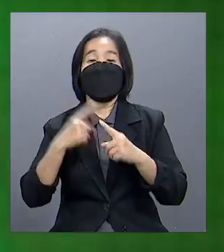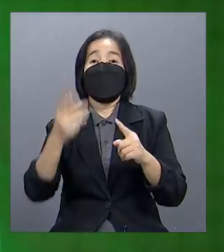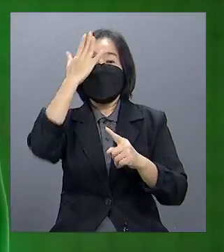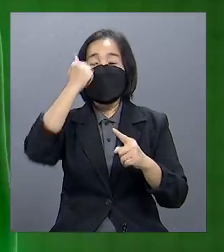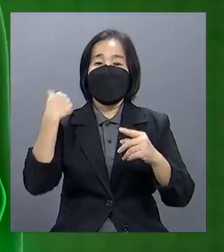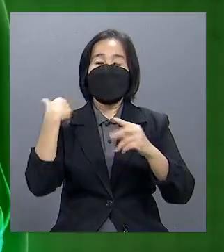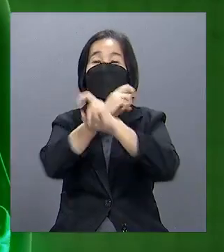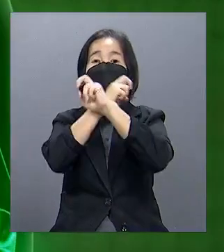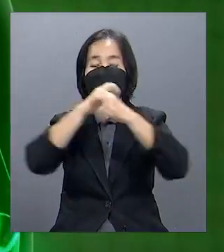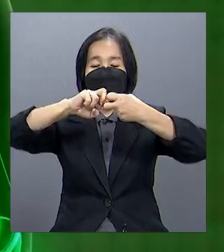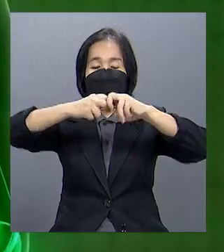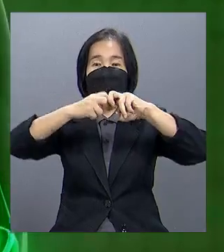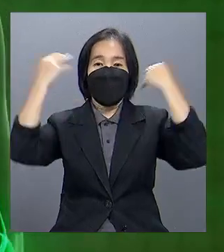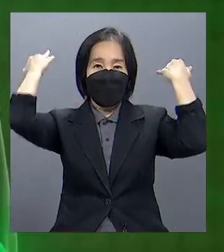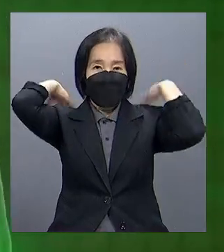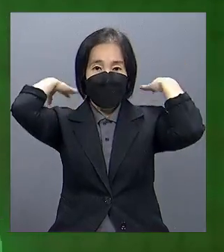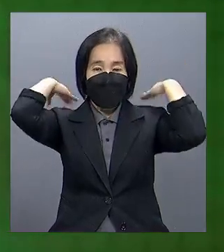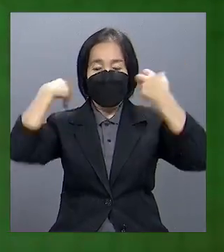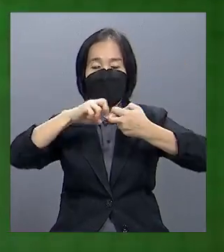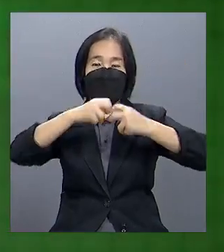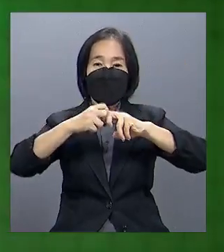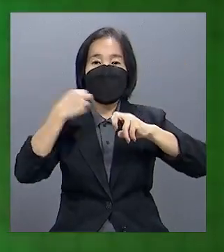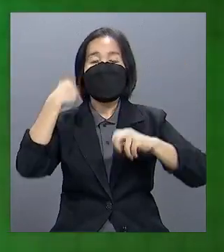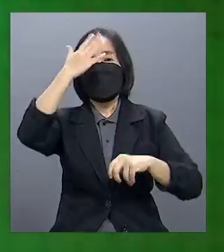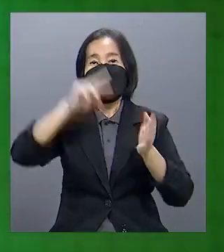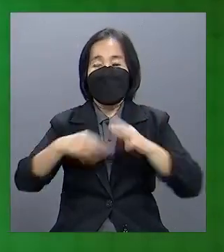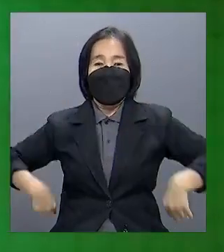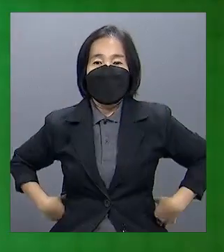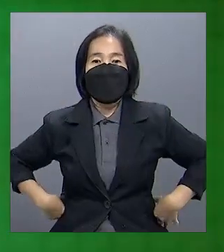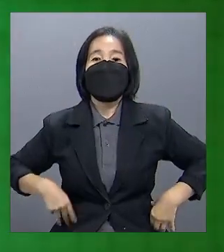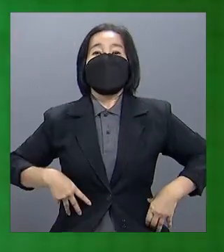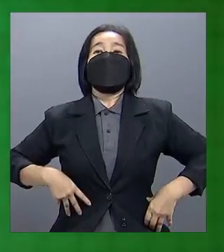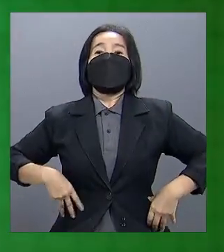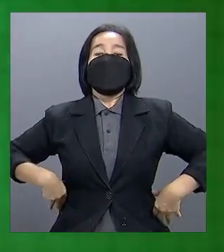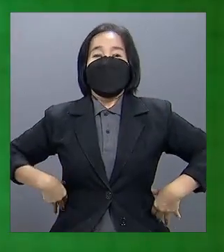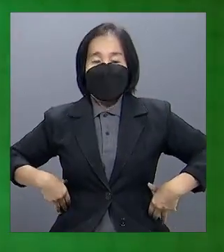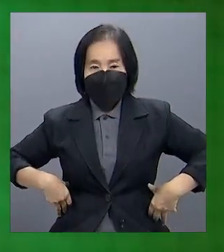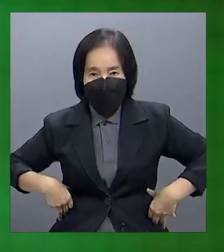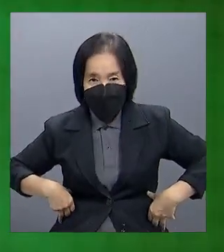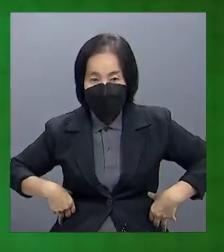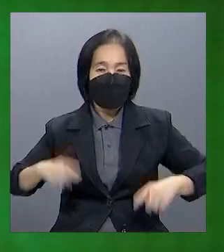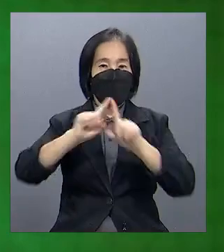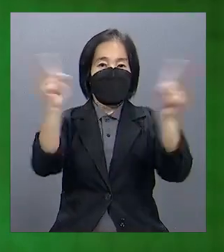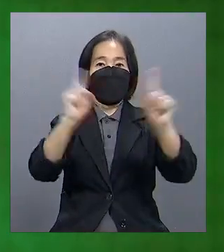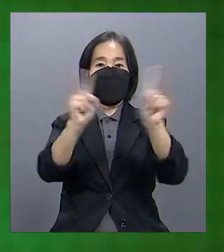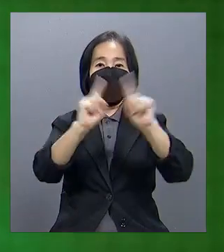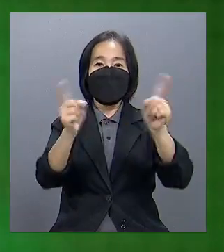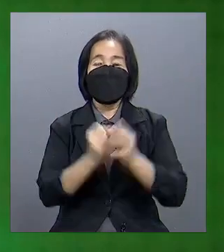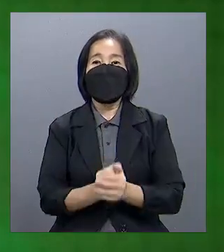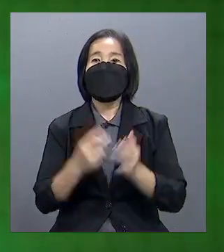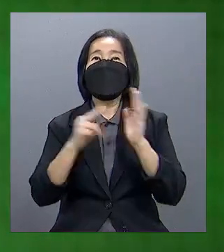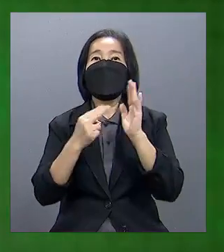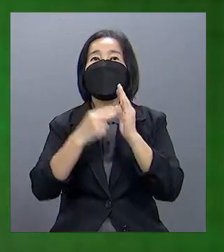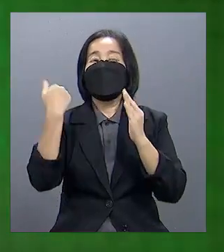แปลงไปด้วยเพราะว่าข้างที่คดกับข้างที่ยืดมันจะอยู่ในแนวที่ไม่เหมือนกันนะคะเพราะฉะนั้นเนี่ยการทำงานของกล้